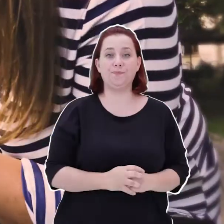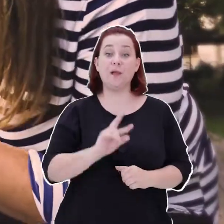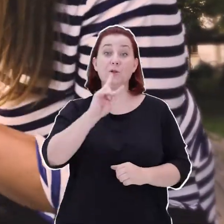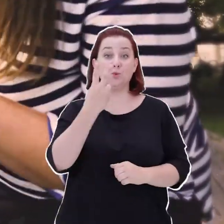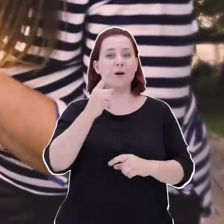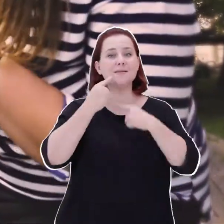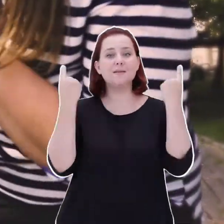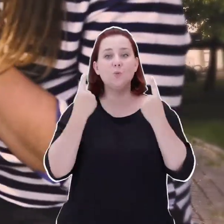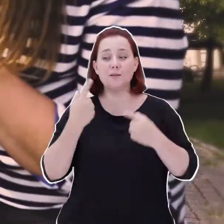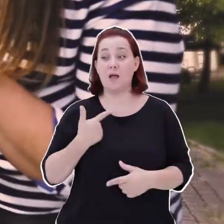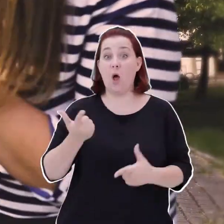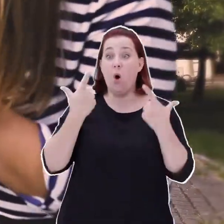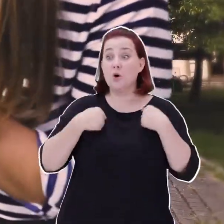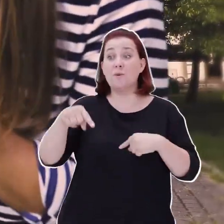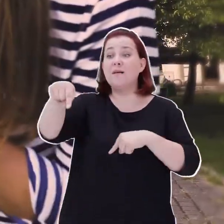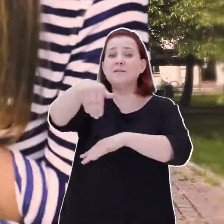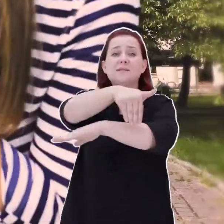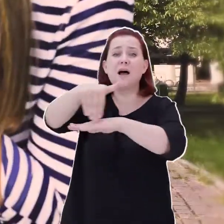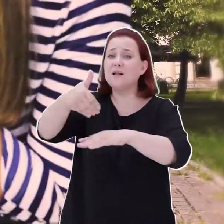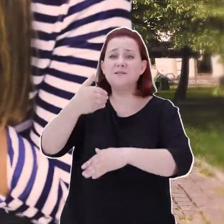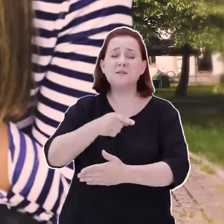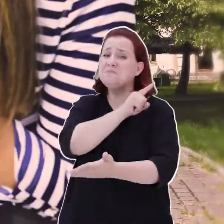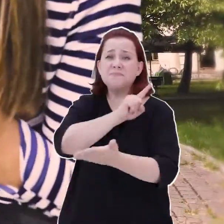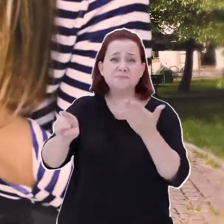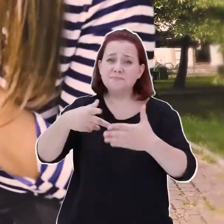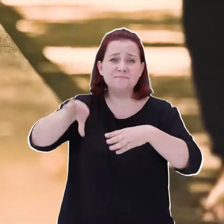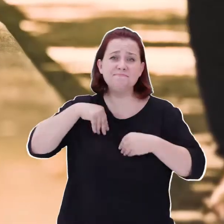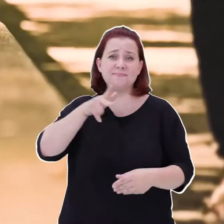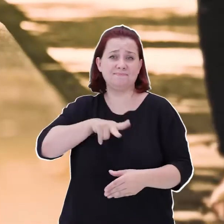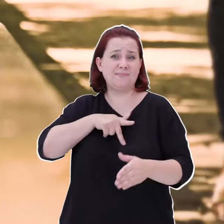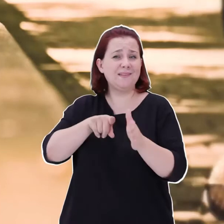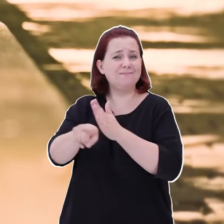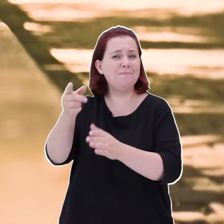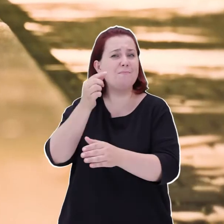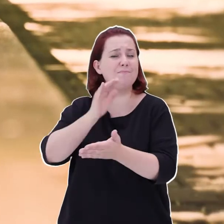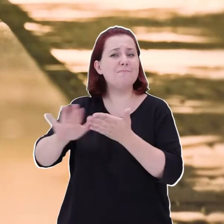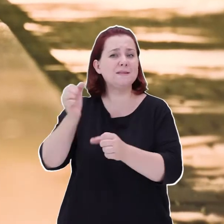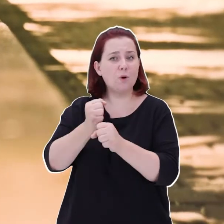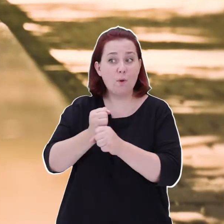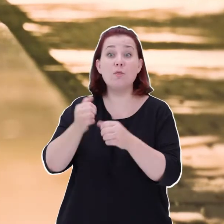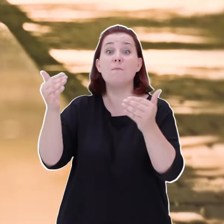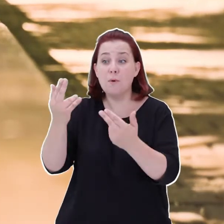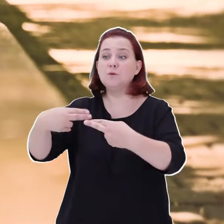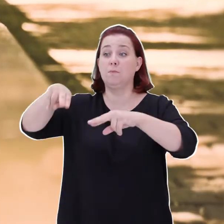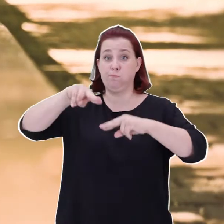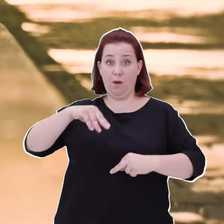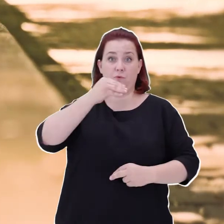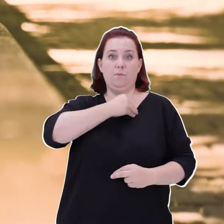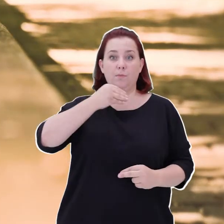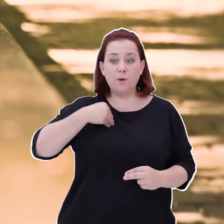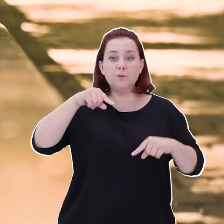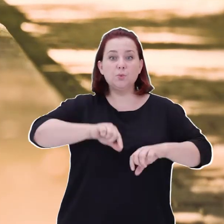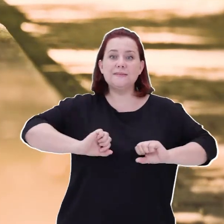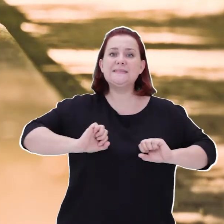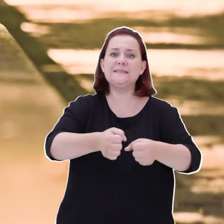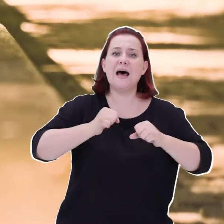drugim przypadku osoby, które nie pozyskały, nie udało im się uzyskać takiego zasiłku dla bezrobotnych za granicą, mogą wrócić do Polski